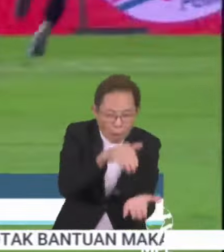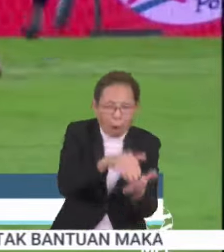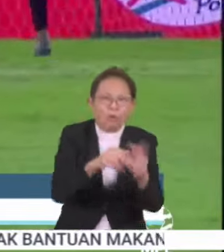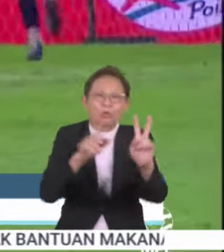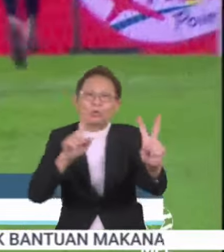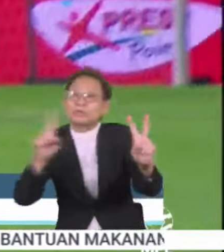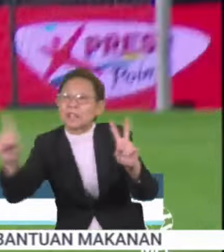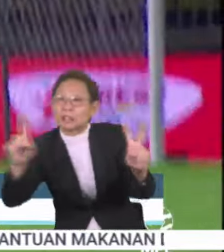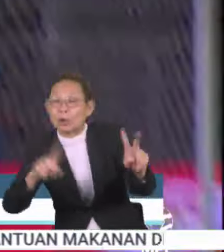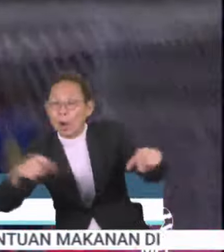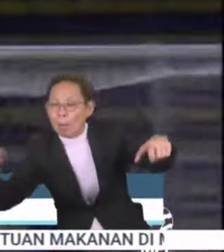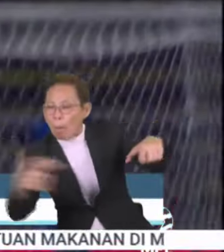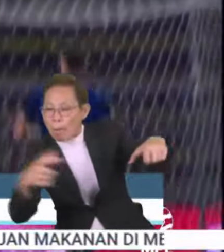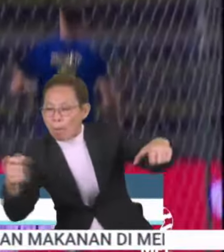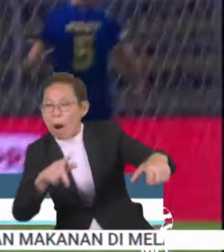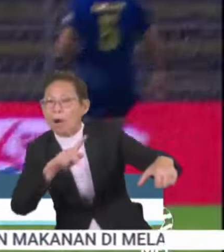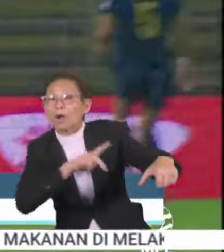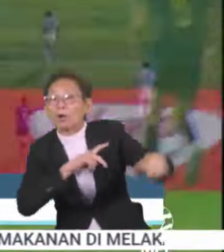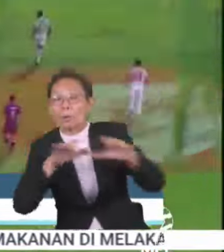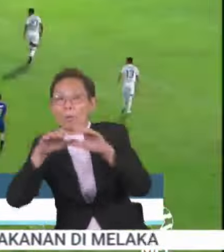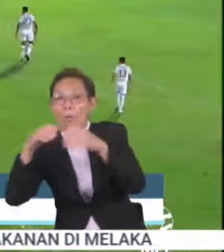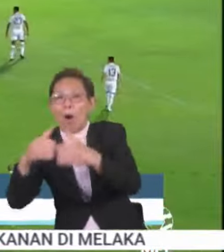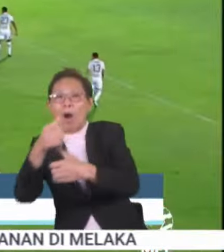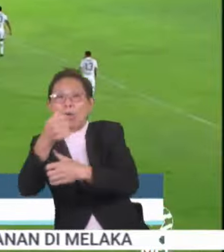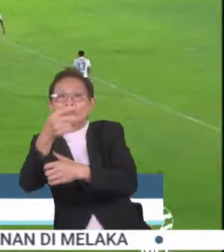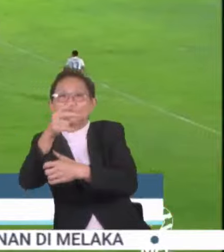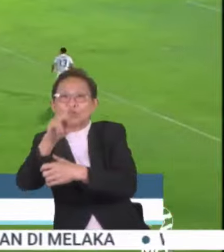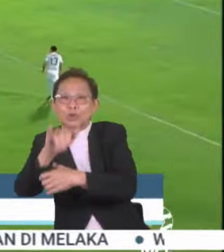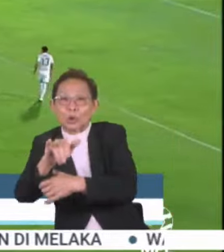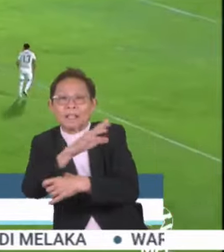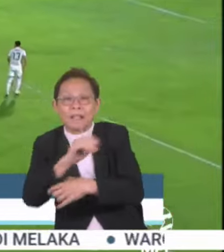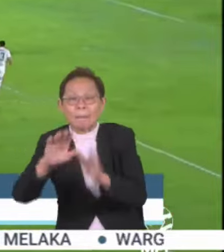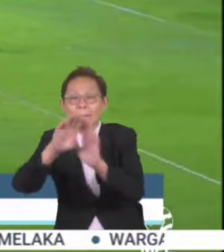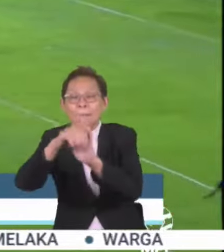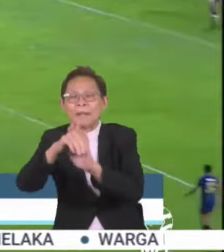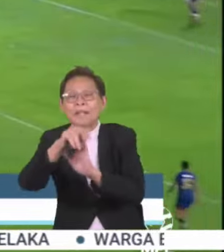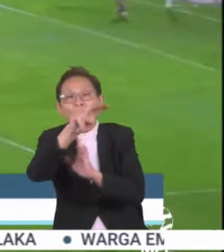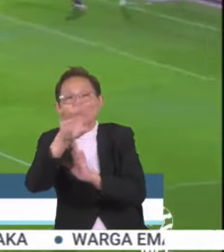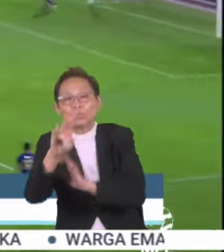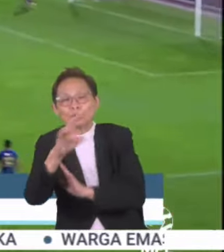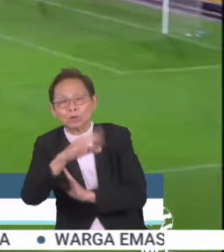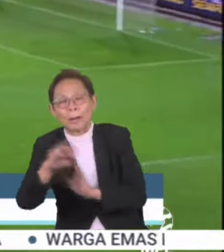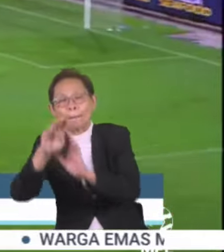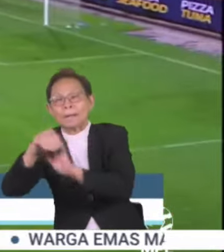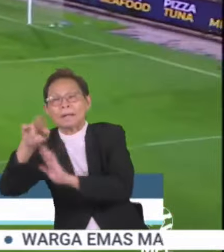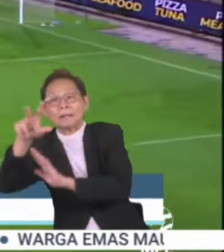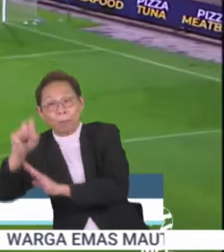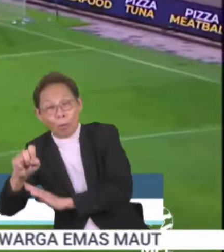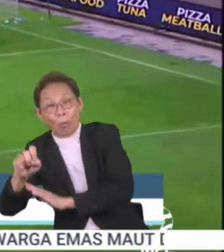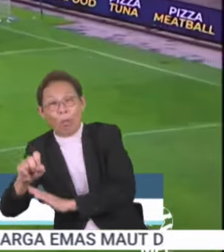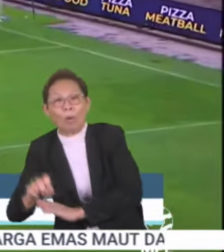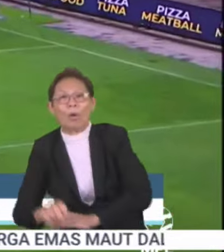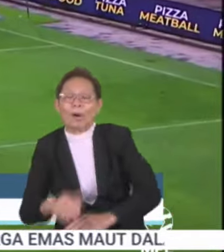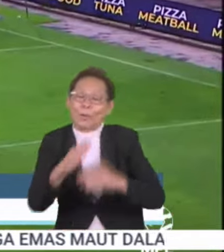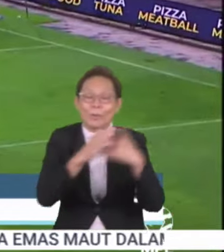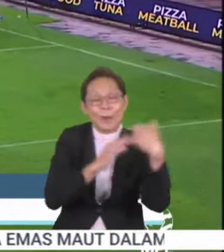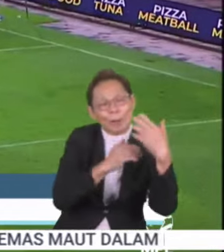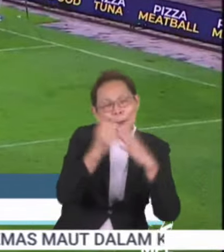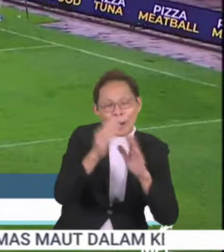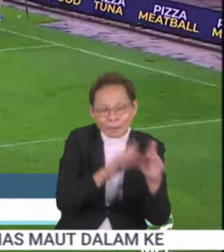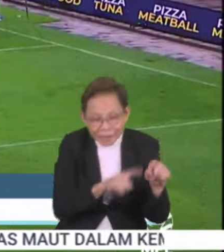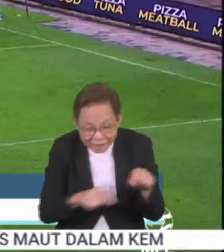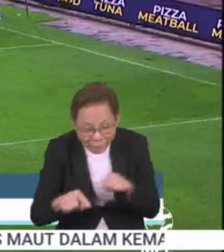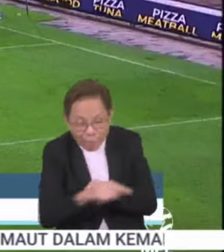2-1 menerusi dua jaringan ketua pasukan Sonny Norde pada minit ke-27 dan 30. Mereka semakin selesa di